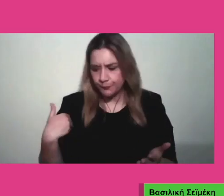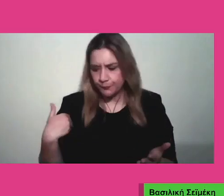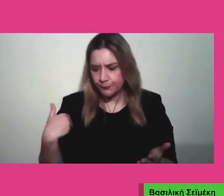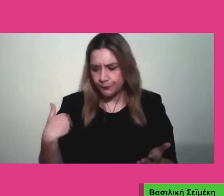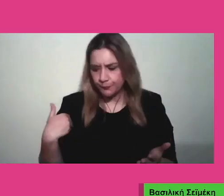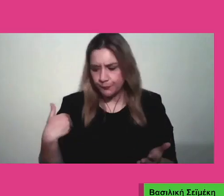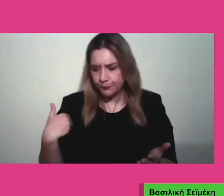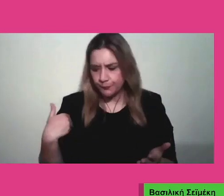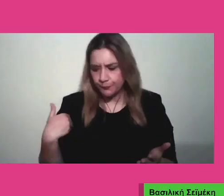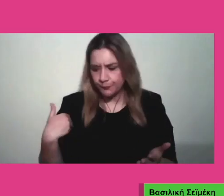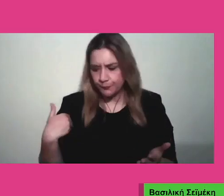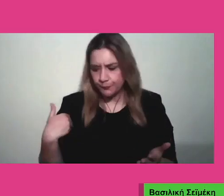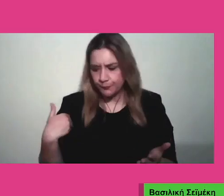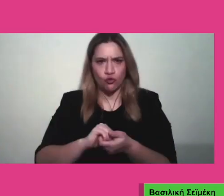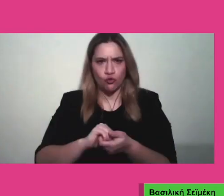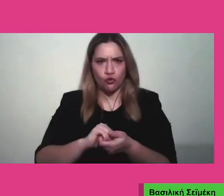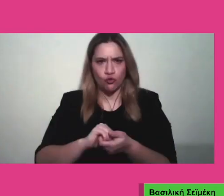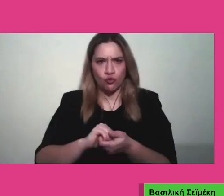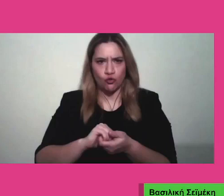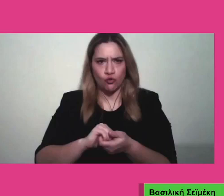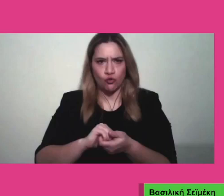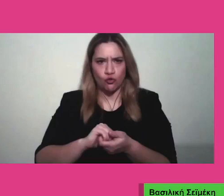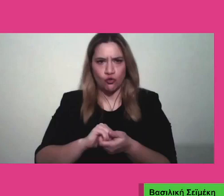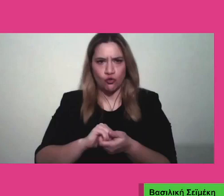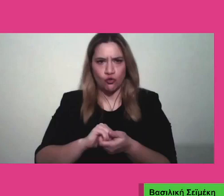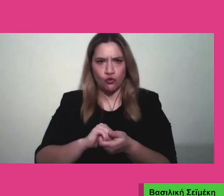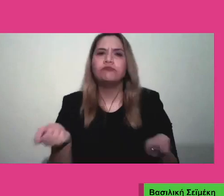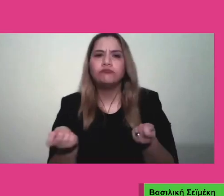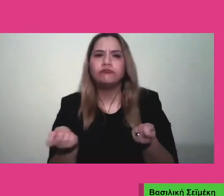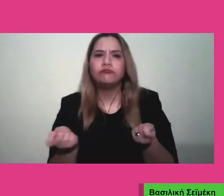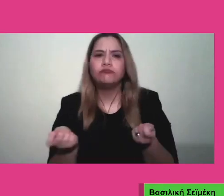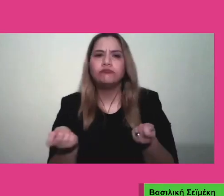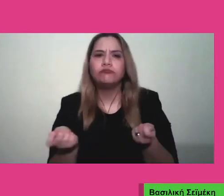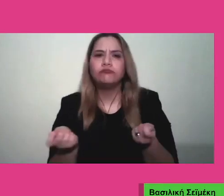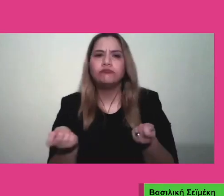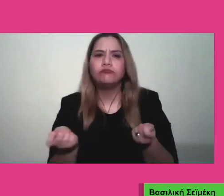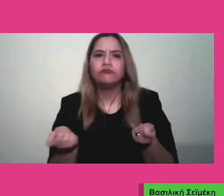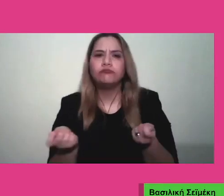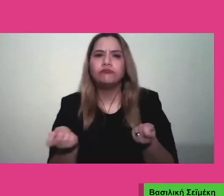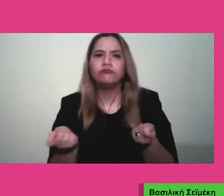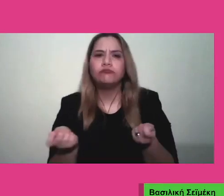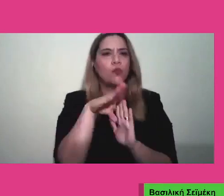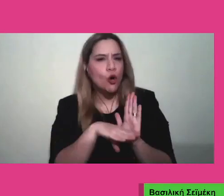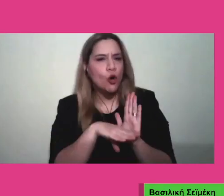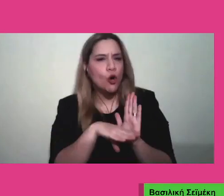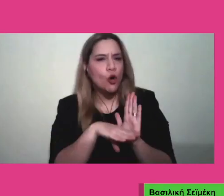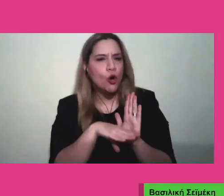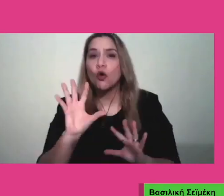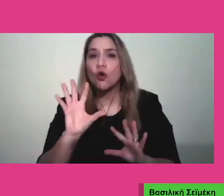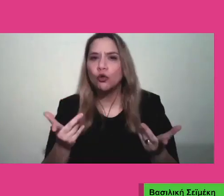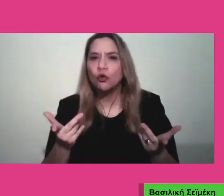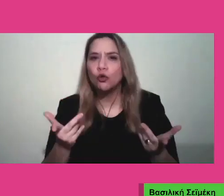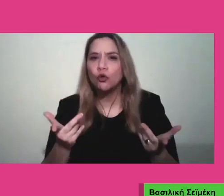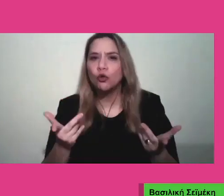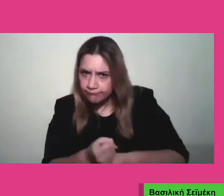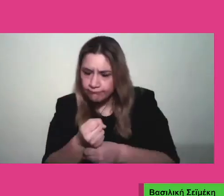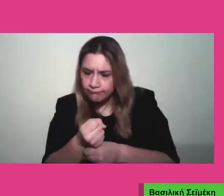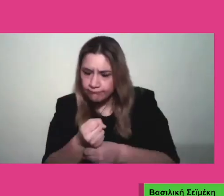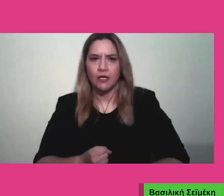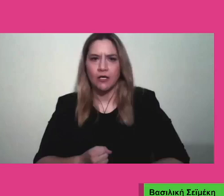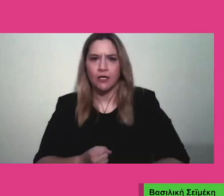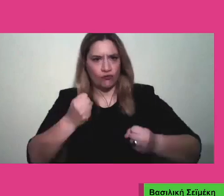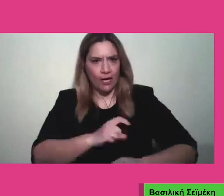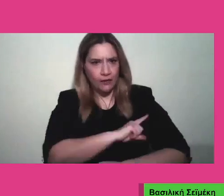κερδοσκοπικό σωματείο που οργανώνει δράσεις και προγράμματα που στόχο έχουν την υποστήριξη, ενδυνάμωση,